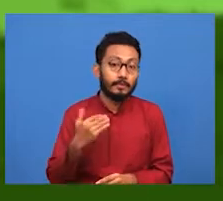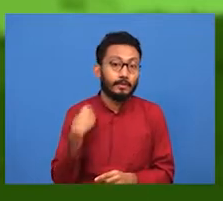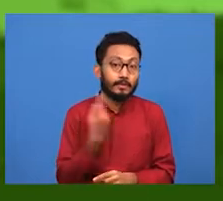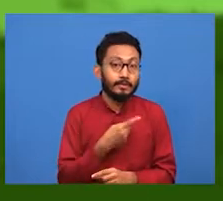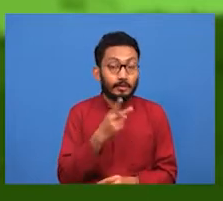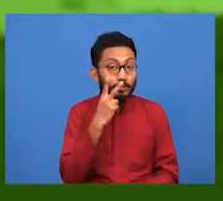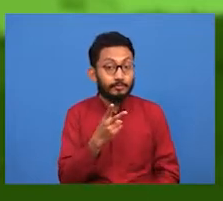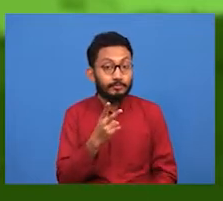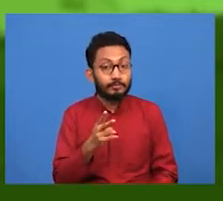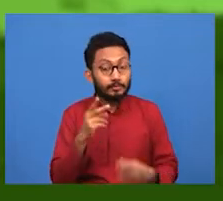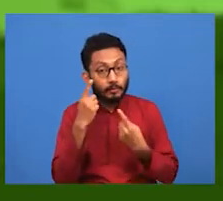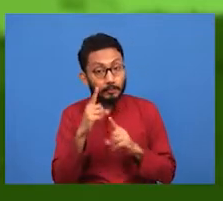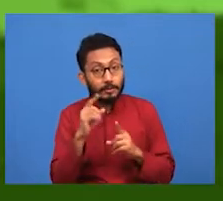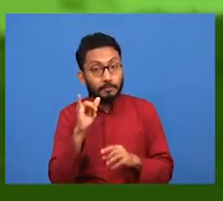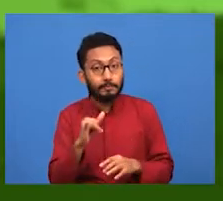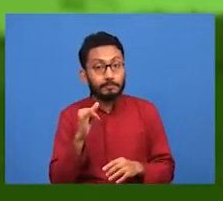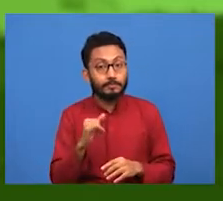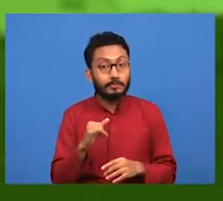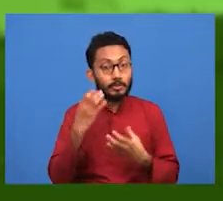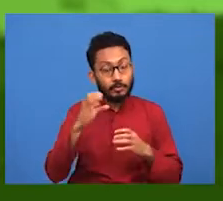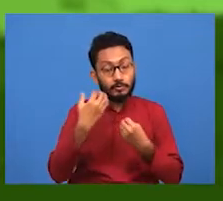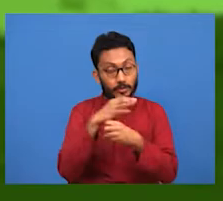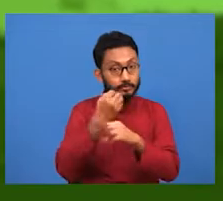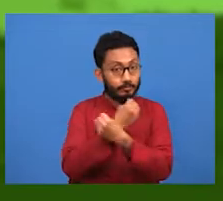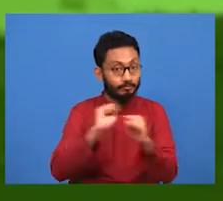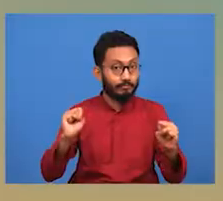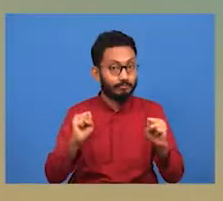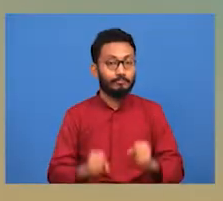Mari kita lihat jawapan yang cikgu sediakan.